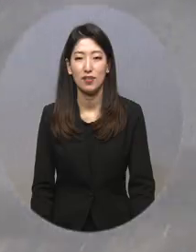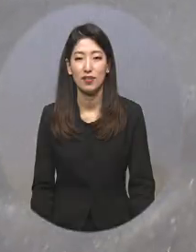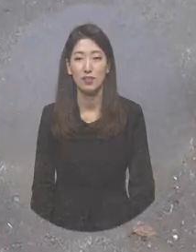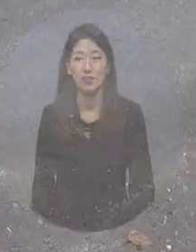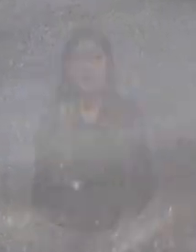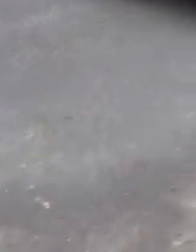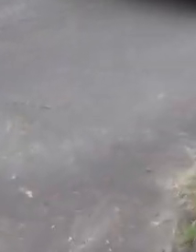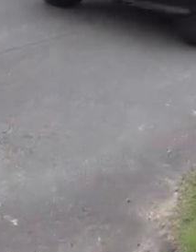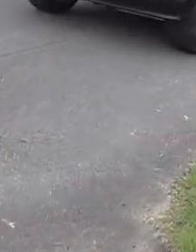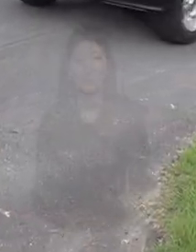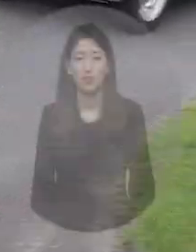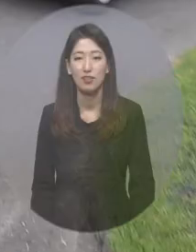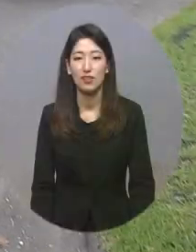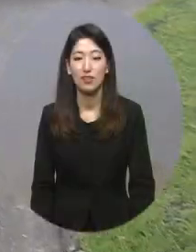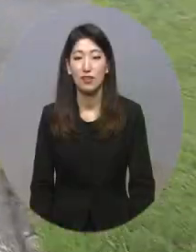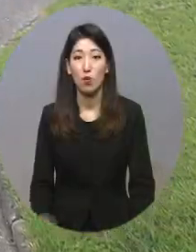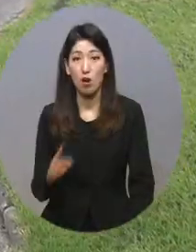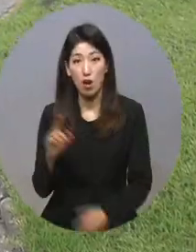원래 골프는